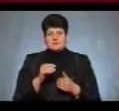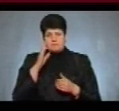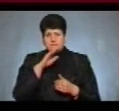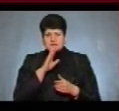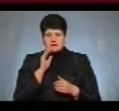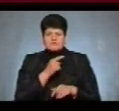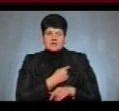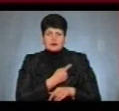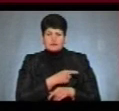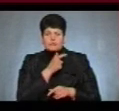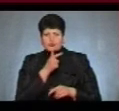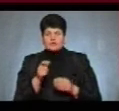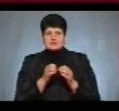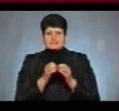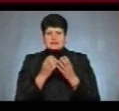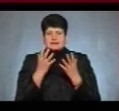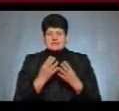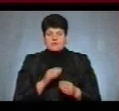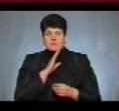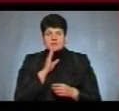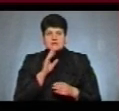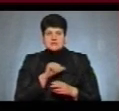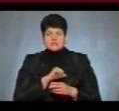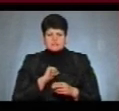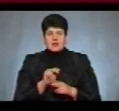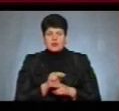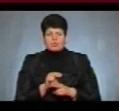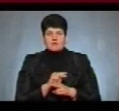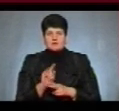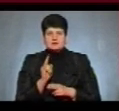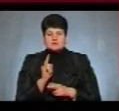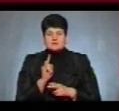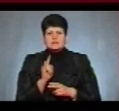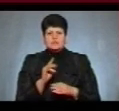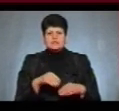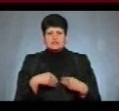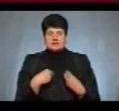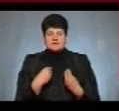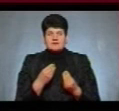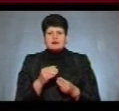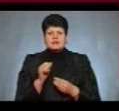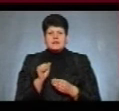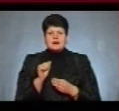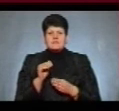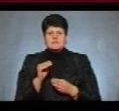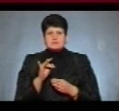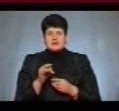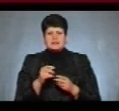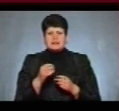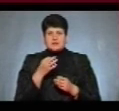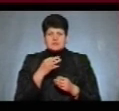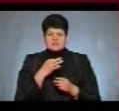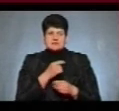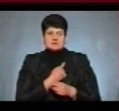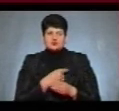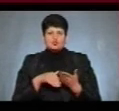на протязі 10 днів мати самостійно лікувала дитину, давала ампіцилін в таблетках, за медичною